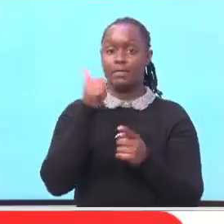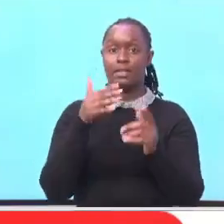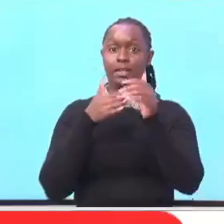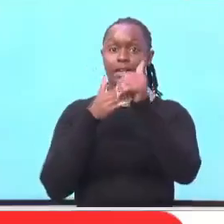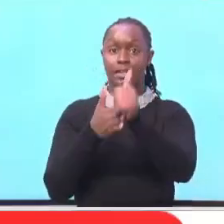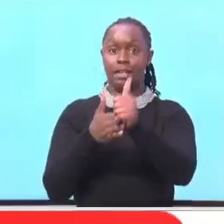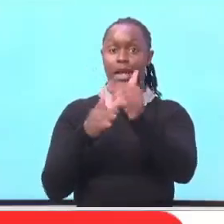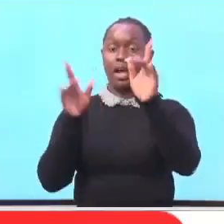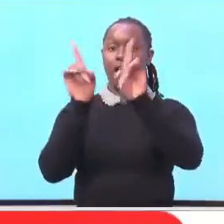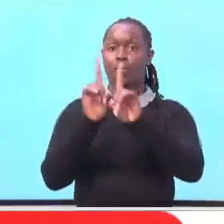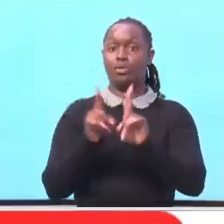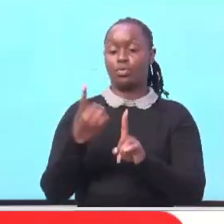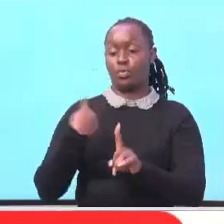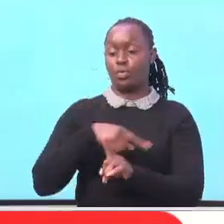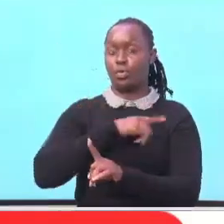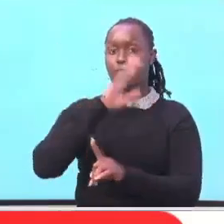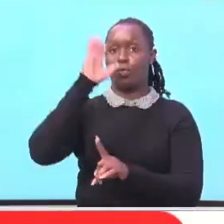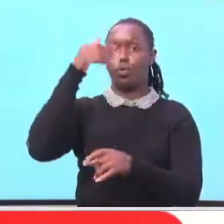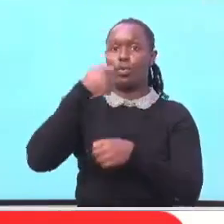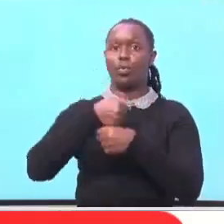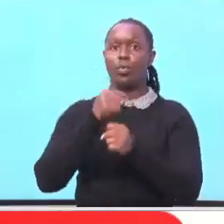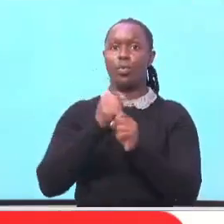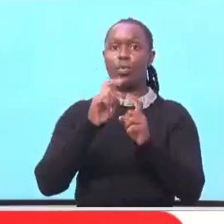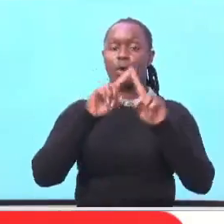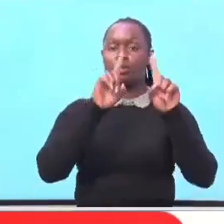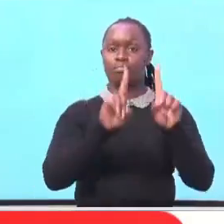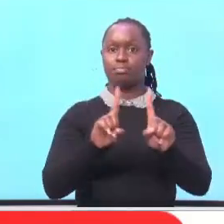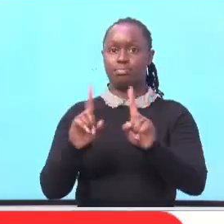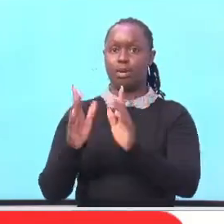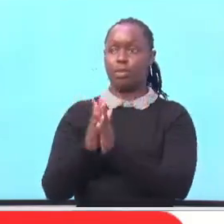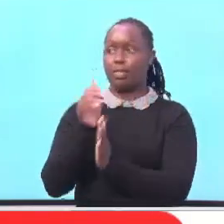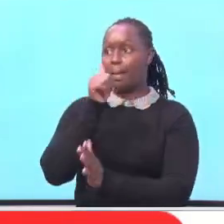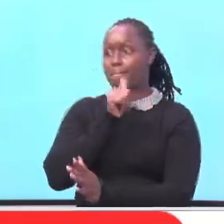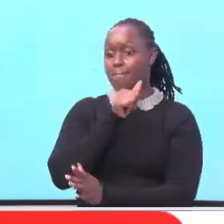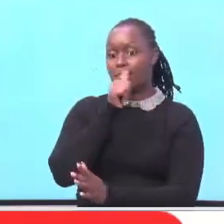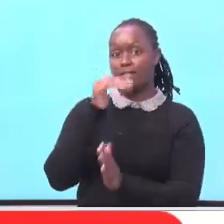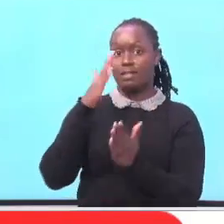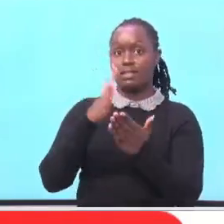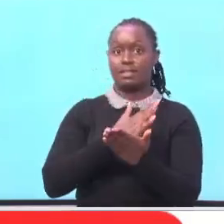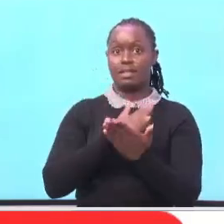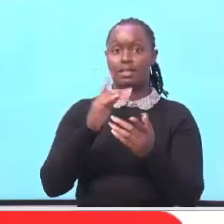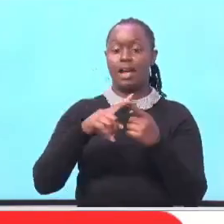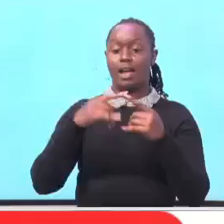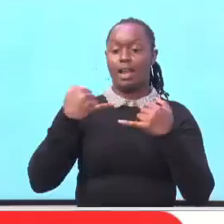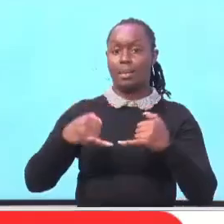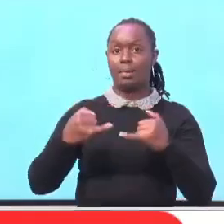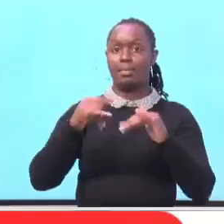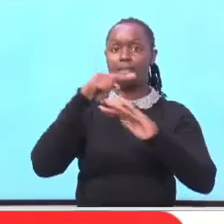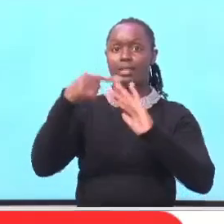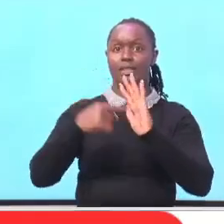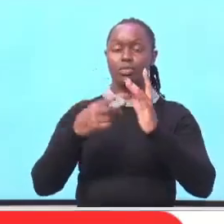Hiasa ywa kuoaaaa uchirikisha wafyo wa mwaka mwaka wa wa mwaka inimplementing t sunlight